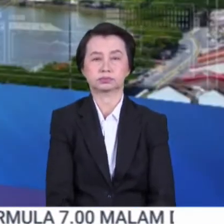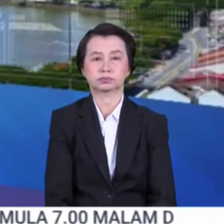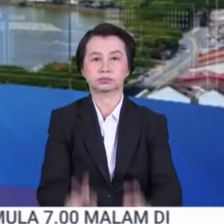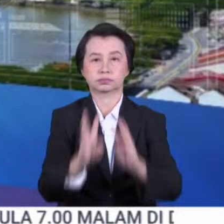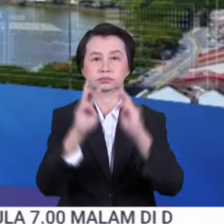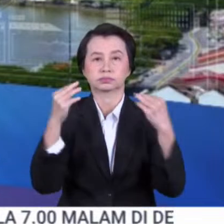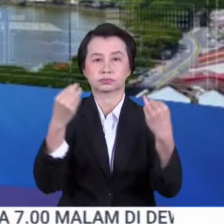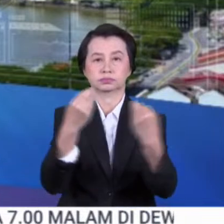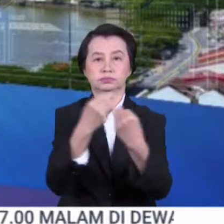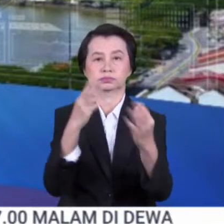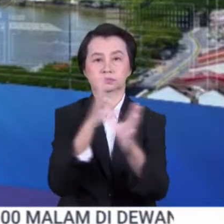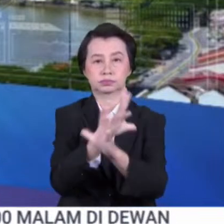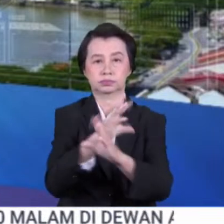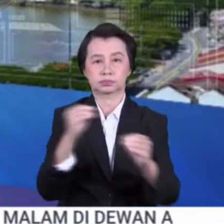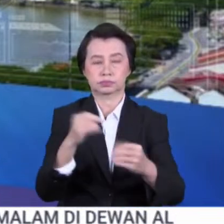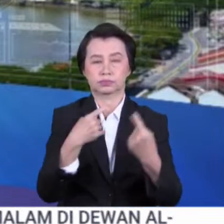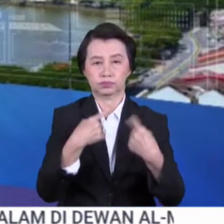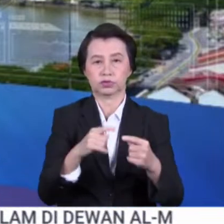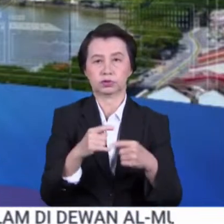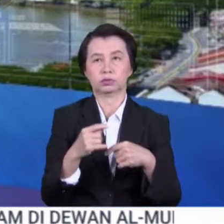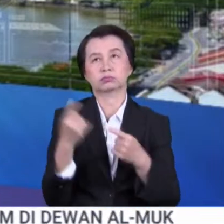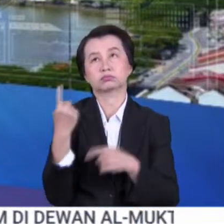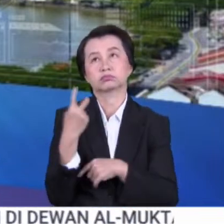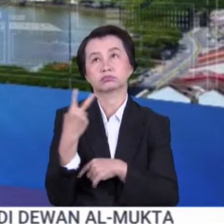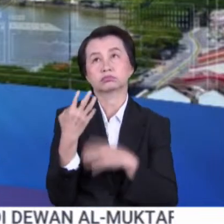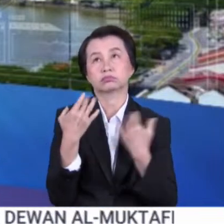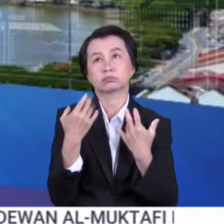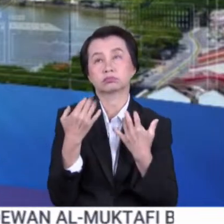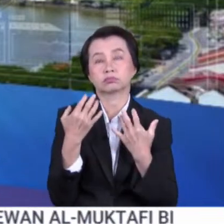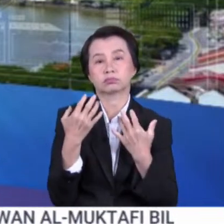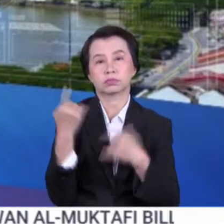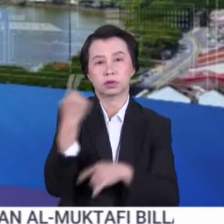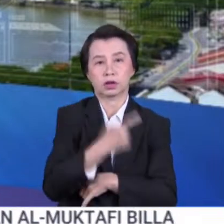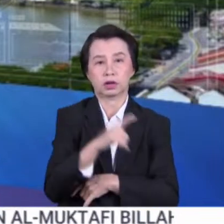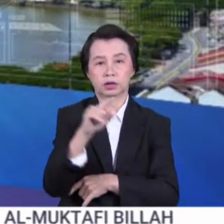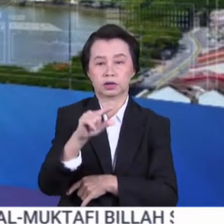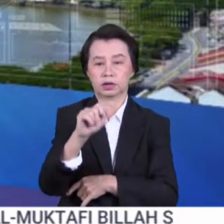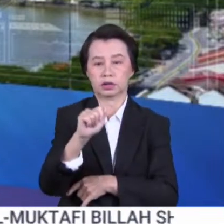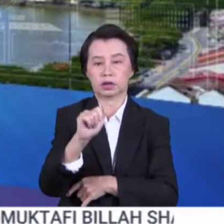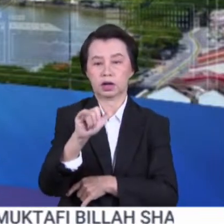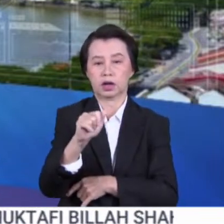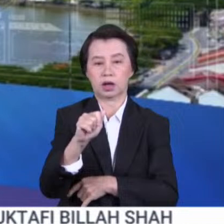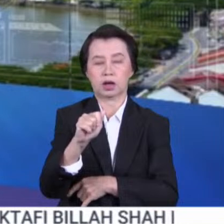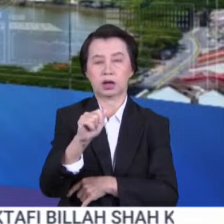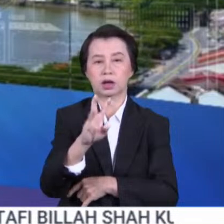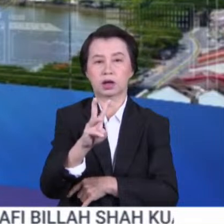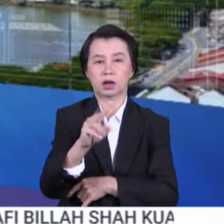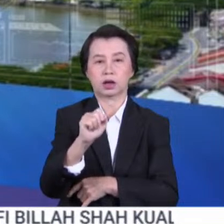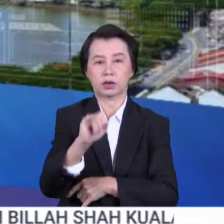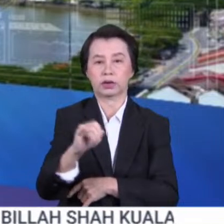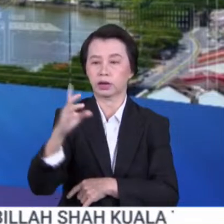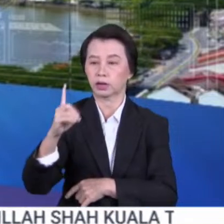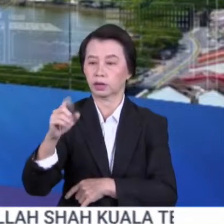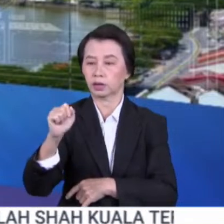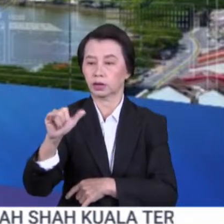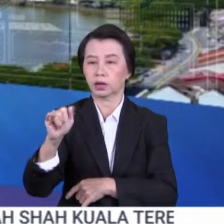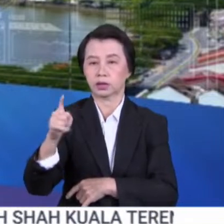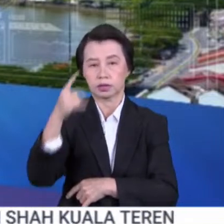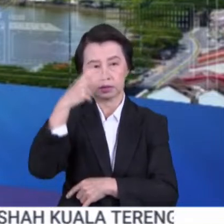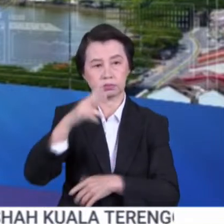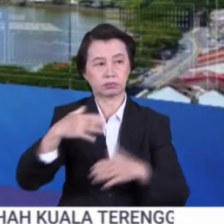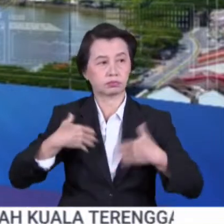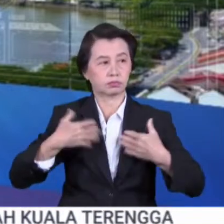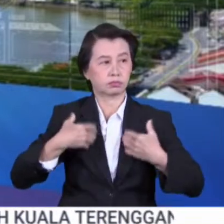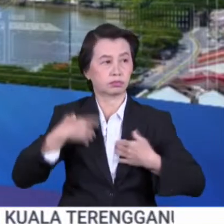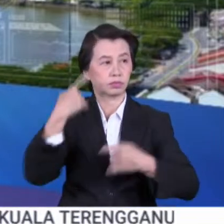Masyarakat Sarawak kini sedang menghitung hari menanti ketibaan Hari Gawai Dayak yang akan tiba tidak lama lagi. Untuk memeriahkan